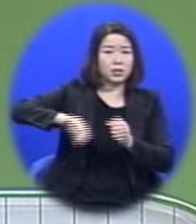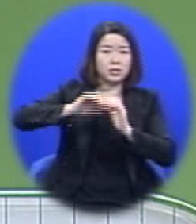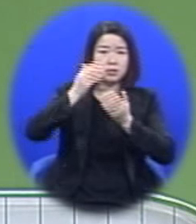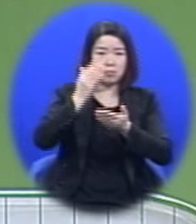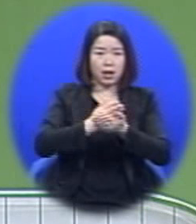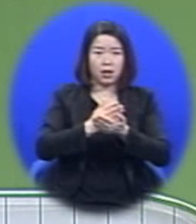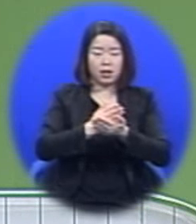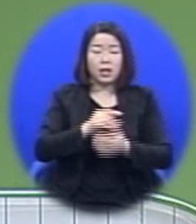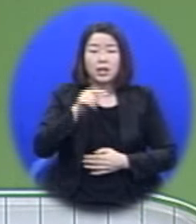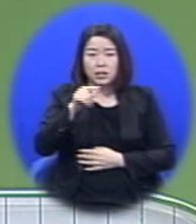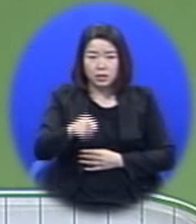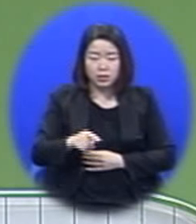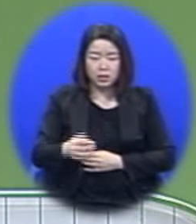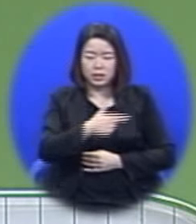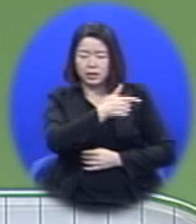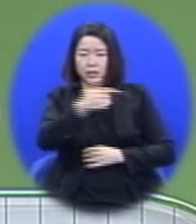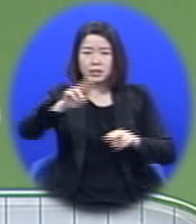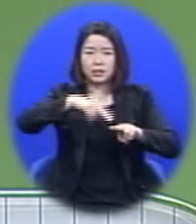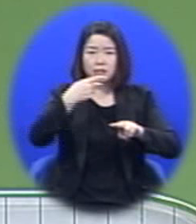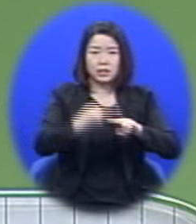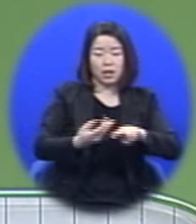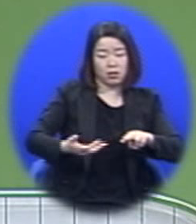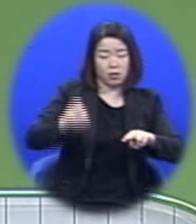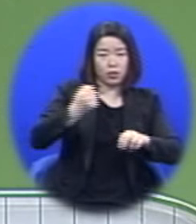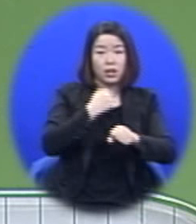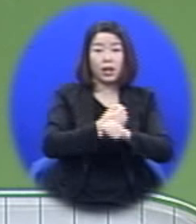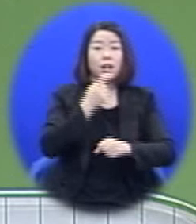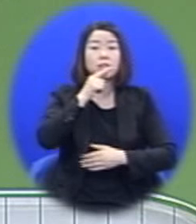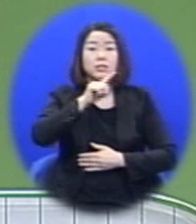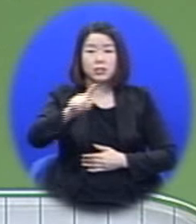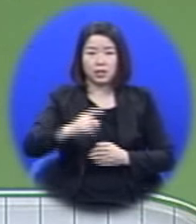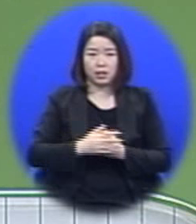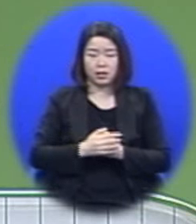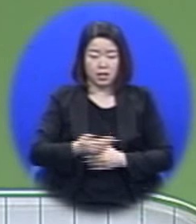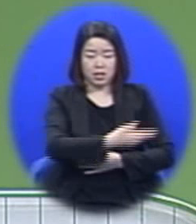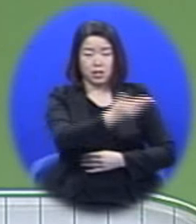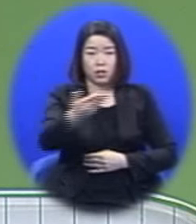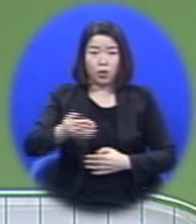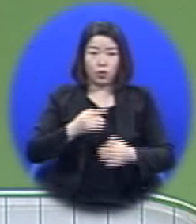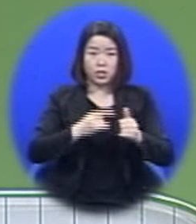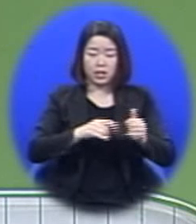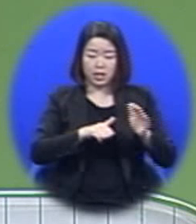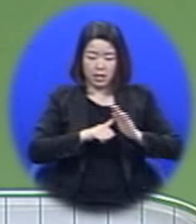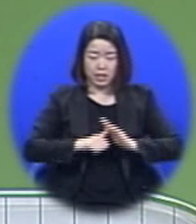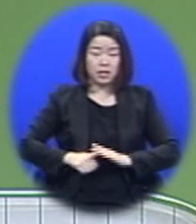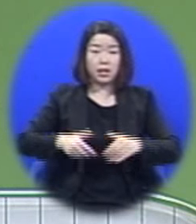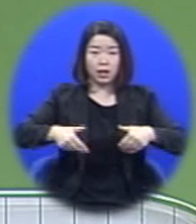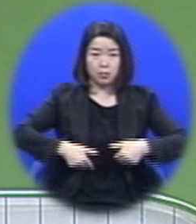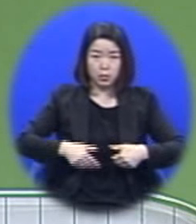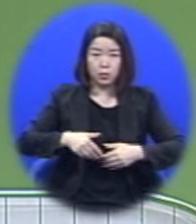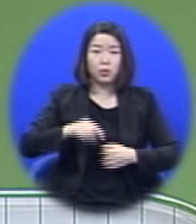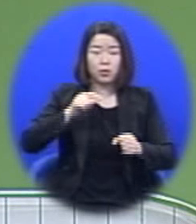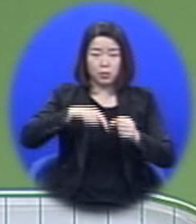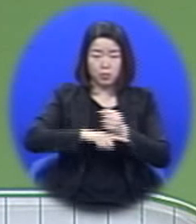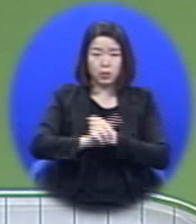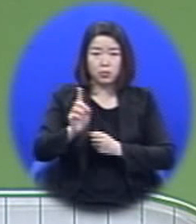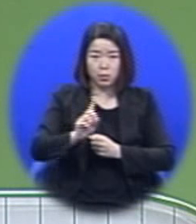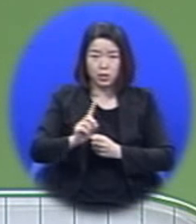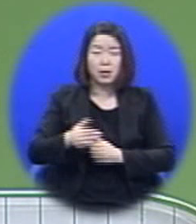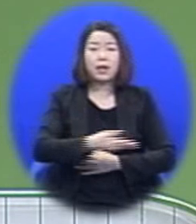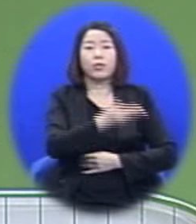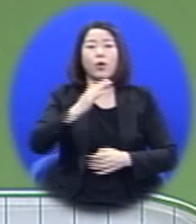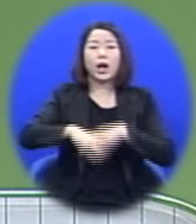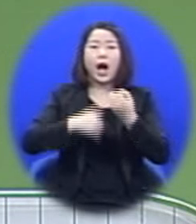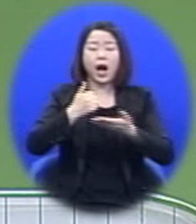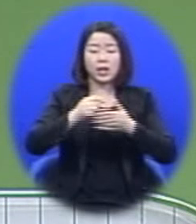말라. 이것이 큰 상을 얻게 하느니라. 너희에게 인내가 필요함은 너희가 하나님의 뜻을